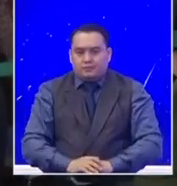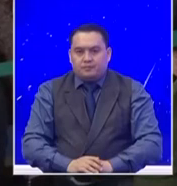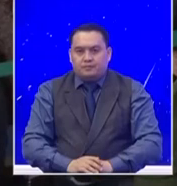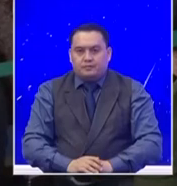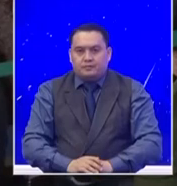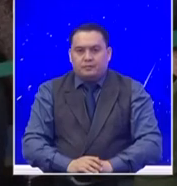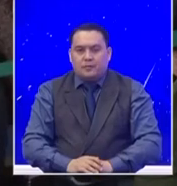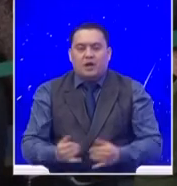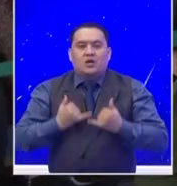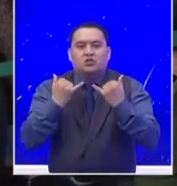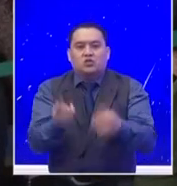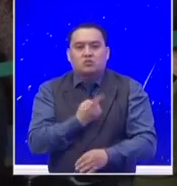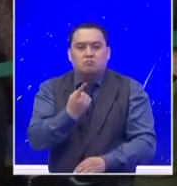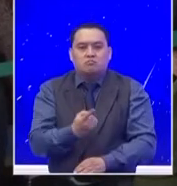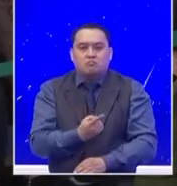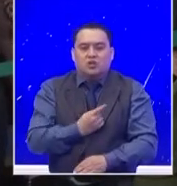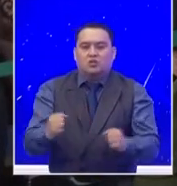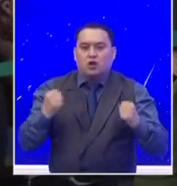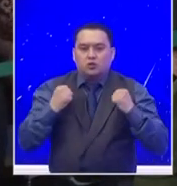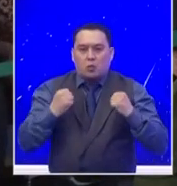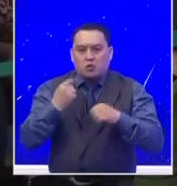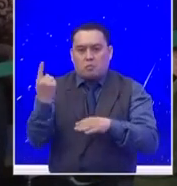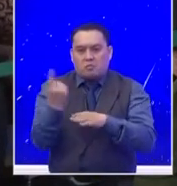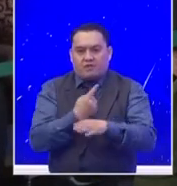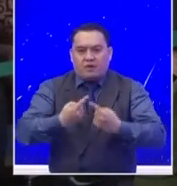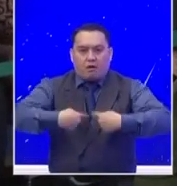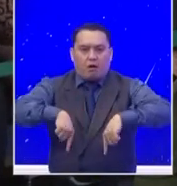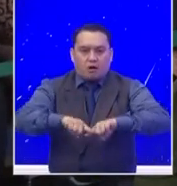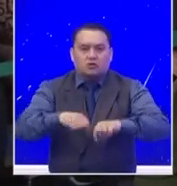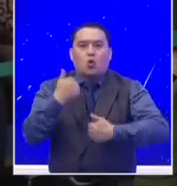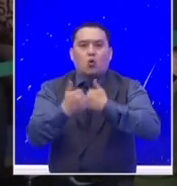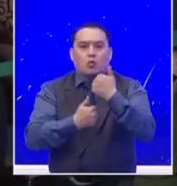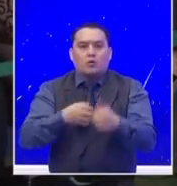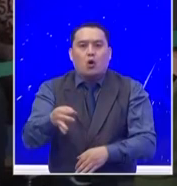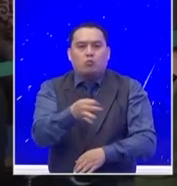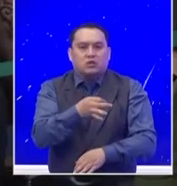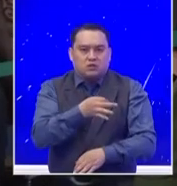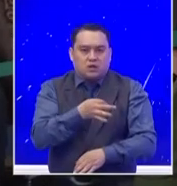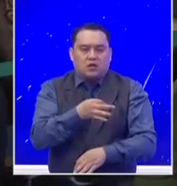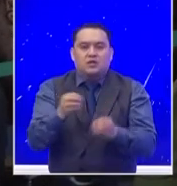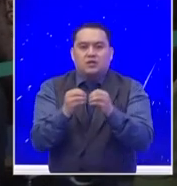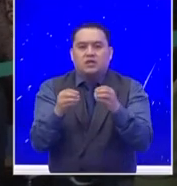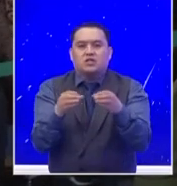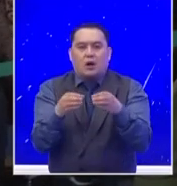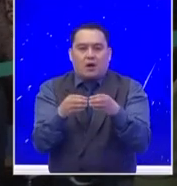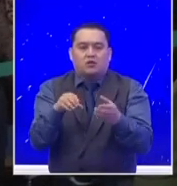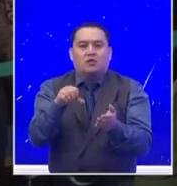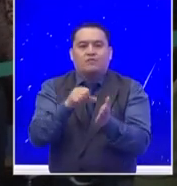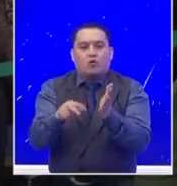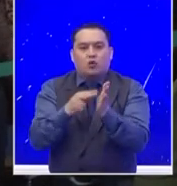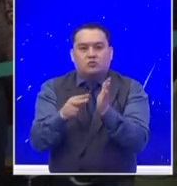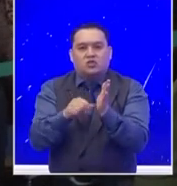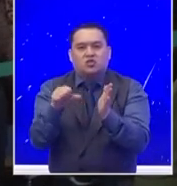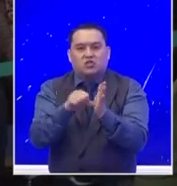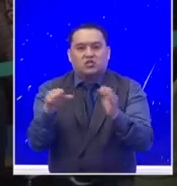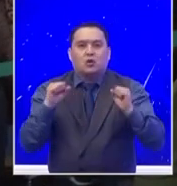В честь мастера спорта Сабита Жанатаева впервые организовали областной турнир. Принимают участие 10 команд, всего 86